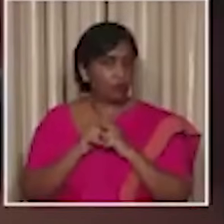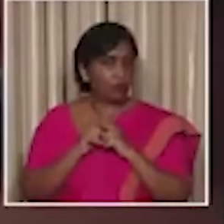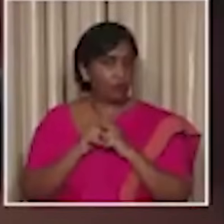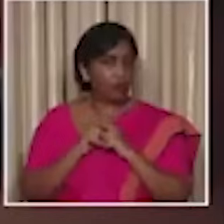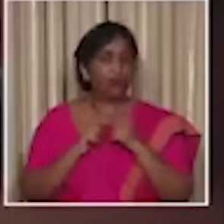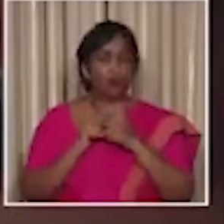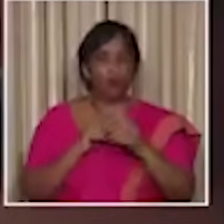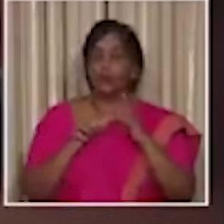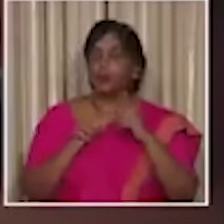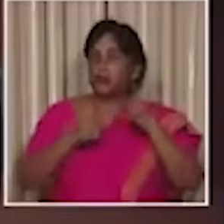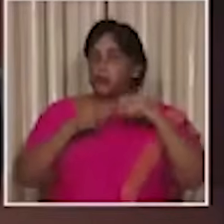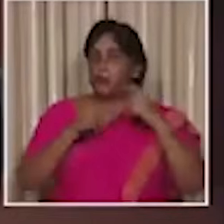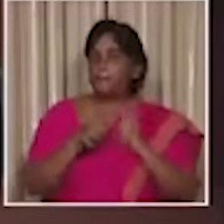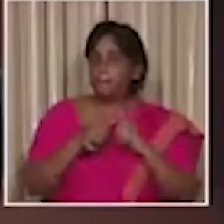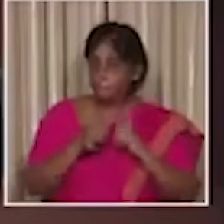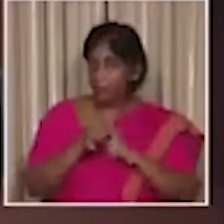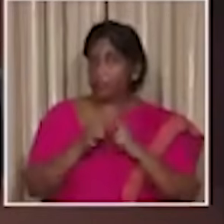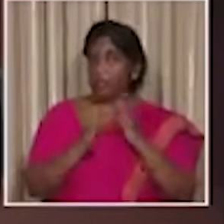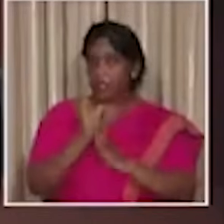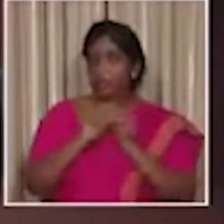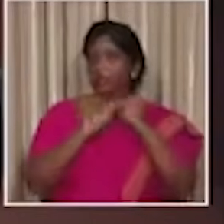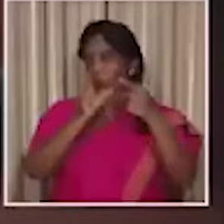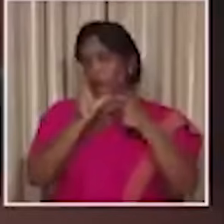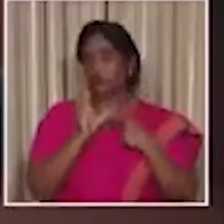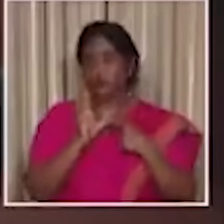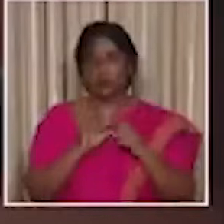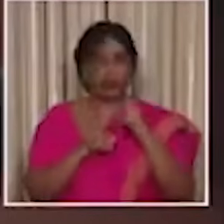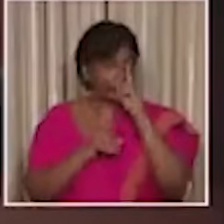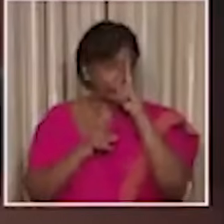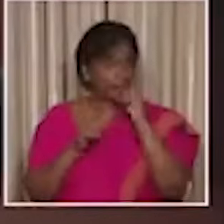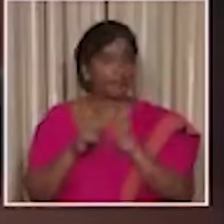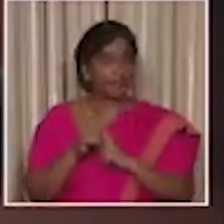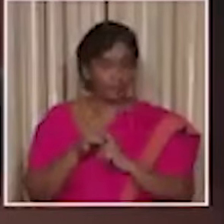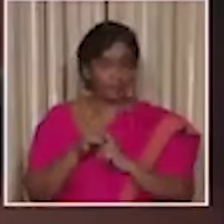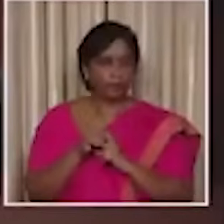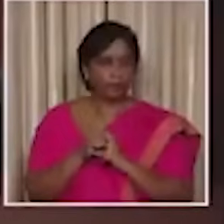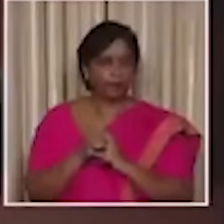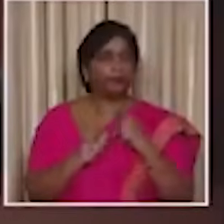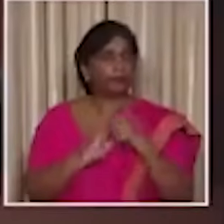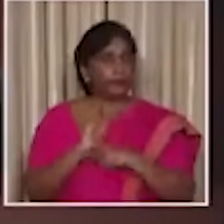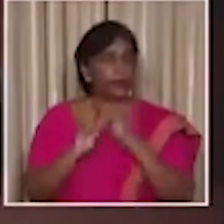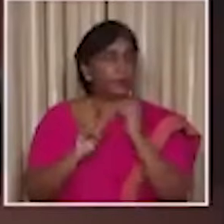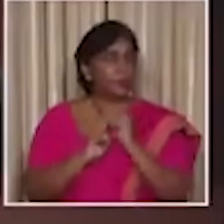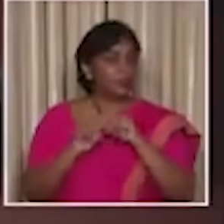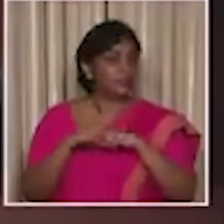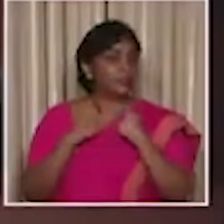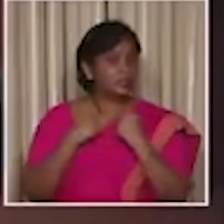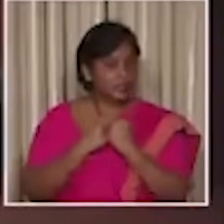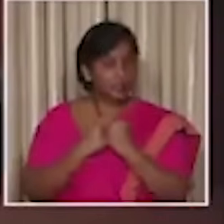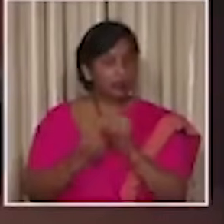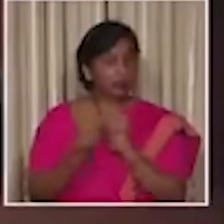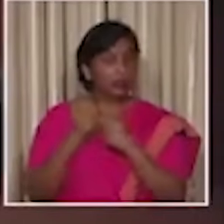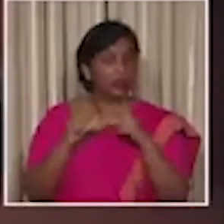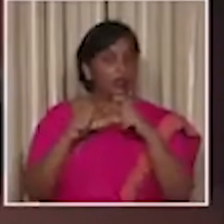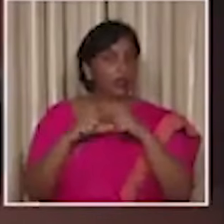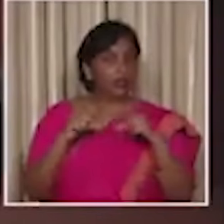තුළ පැන නගින පහත ගැටළු වලට අදාළ අමාත්‍යර පිළිතුරු ලබා දෙන්න තමයි බලාපොරොත්තු වෙන්නේ 1 පළවෙනි ප්‍රශ්නේ මම අහන ලංකා පෝට්ෆෝලිය සමාගම නිකුත් කර කැණීම් බලපත්‍ර